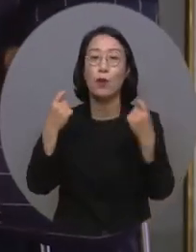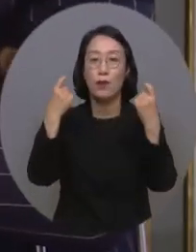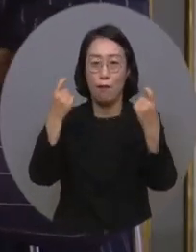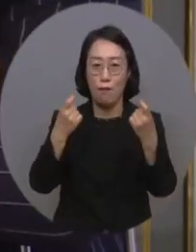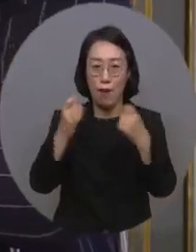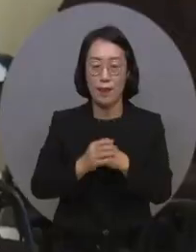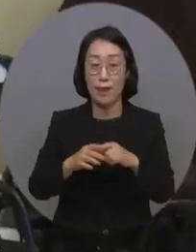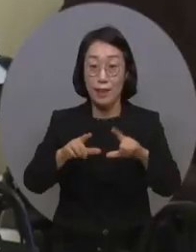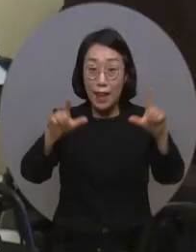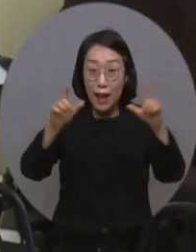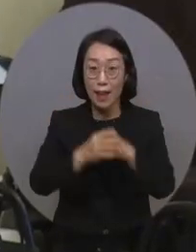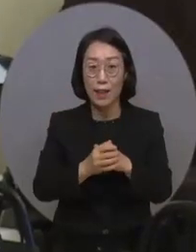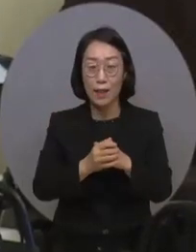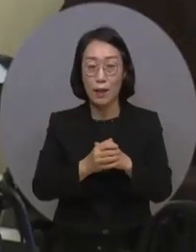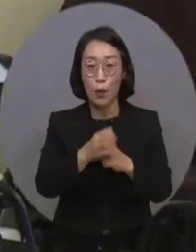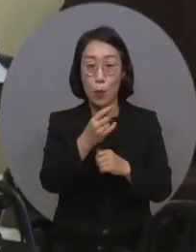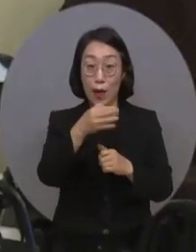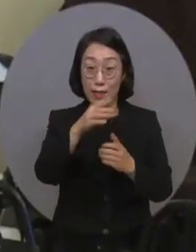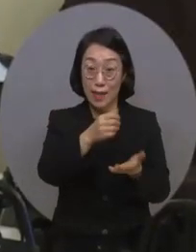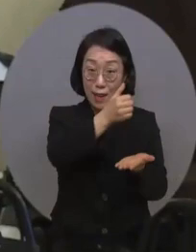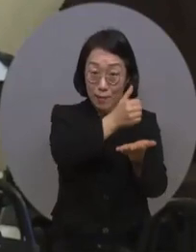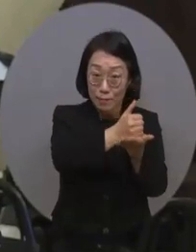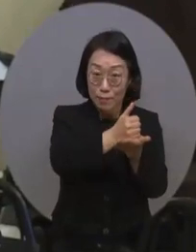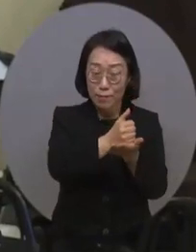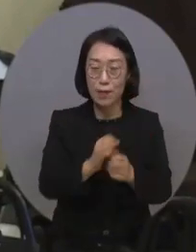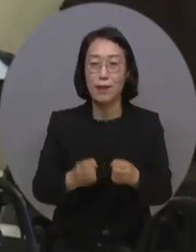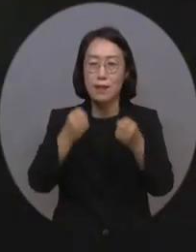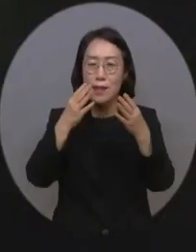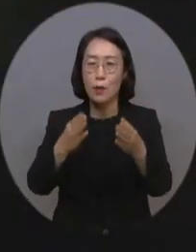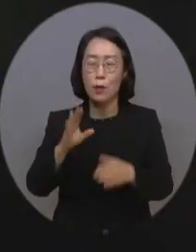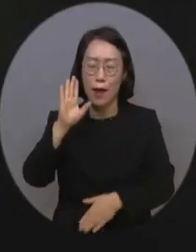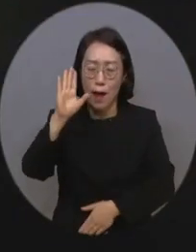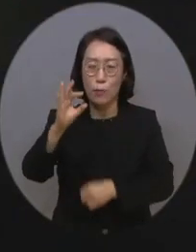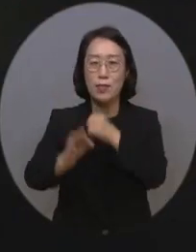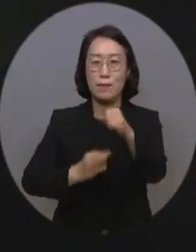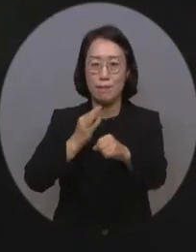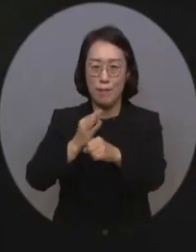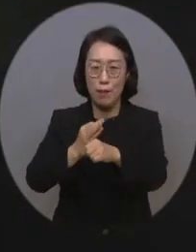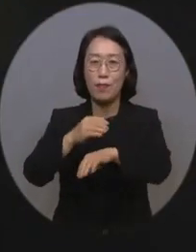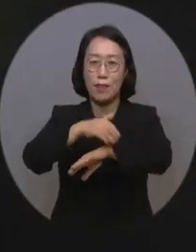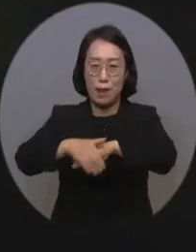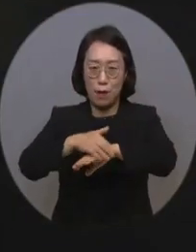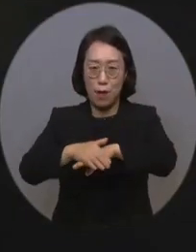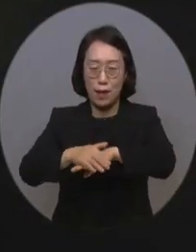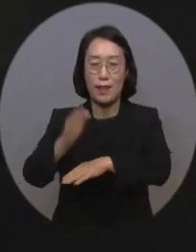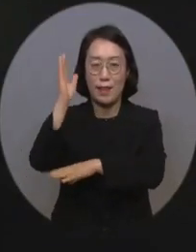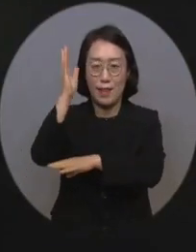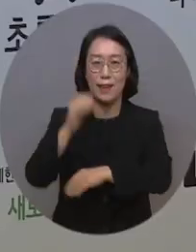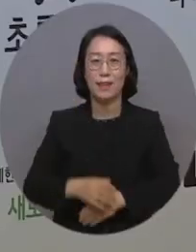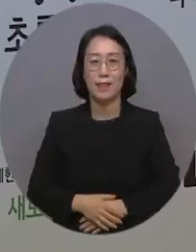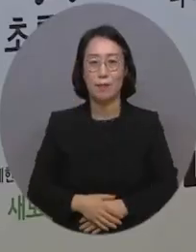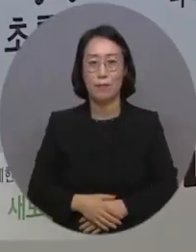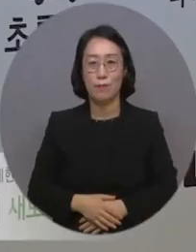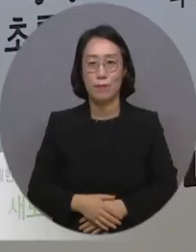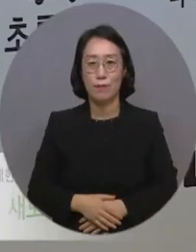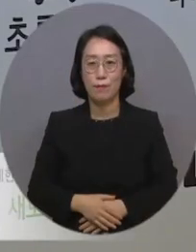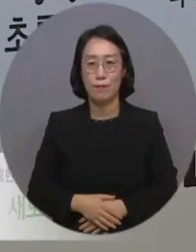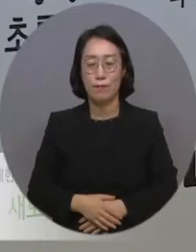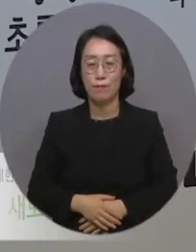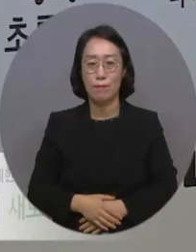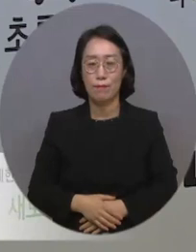이날 그린라이트 김성규 회장은 새로운 10년을 향해 달려가겠다는 포부를 전했습니다.